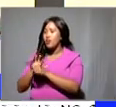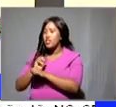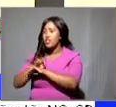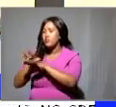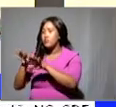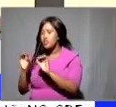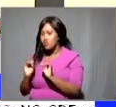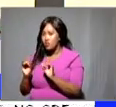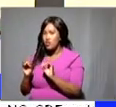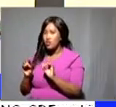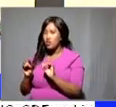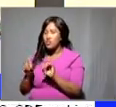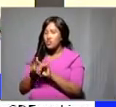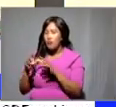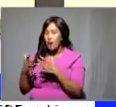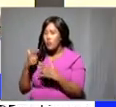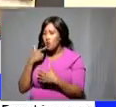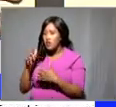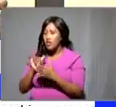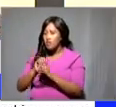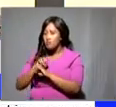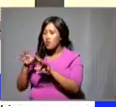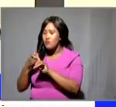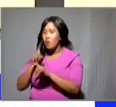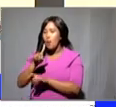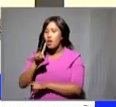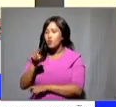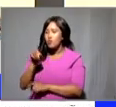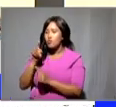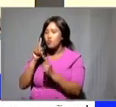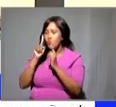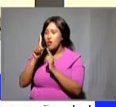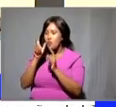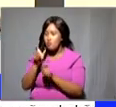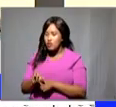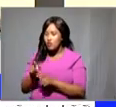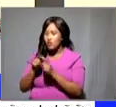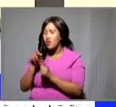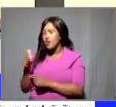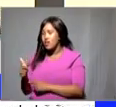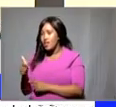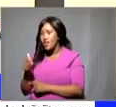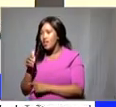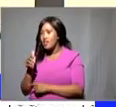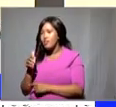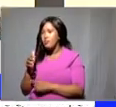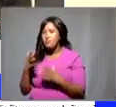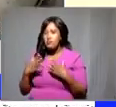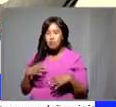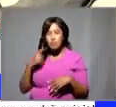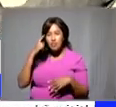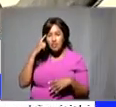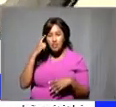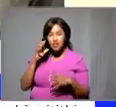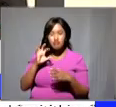spread uguo to no igwa ira spread from person to person corona ti ndwi kurera maugaga ati hi ni kuagwo ni rwagi